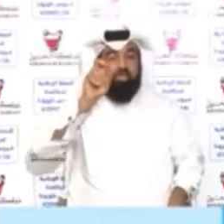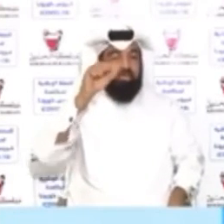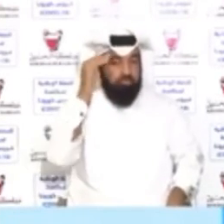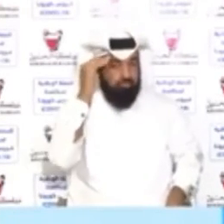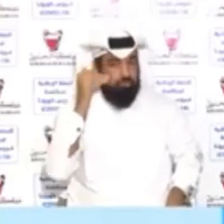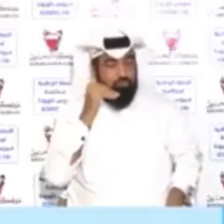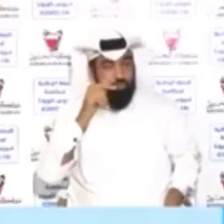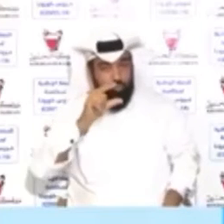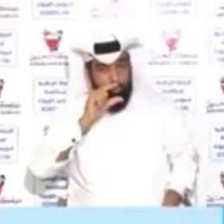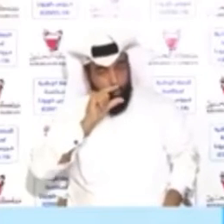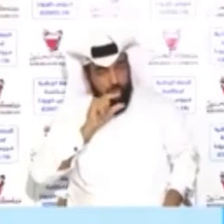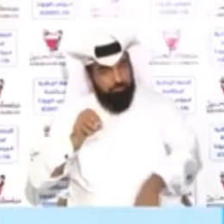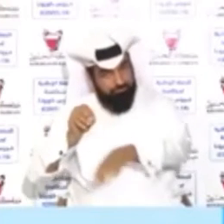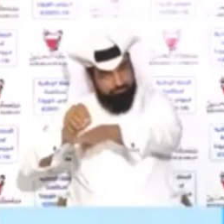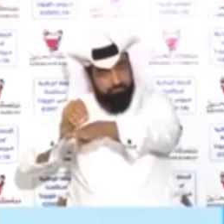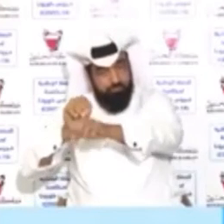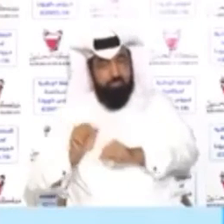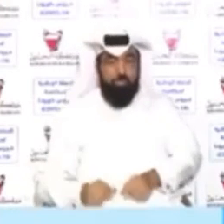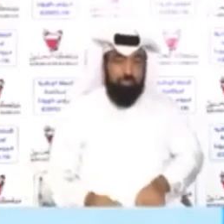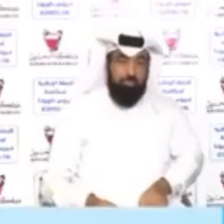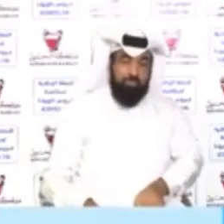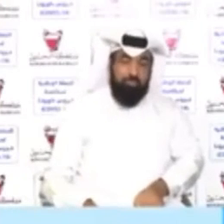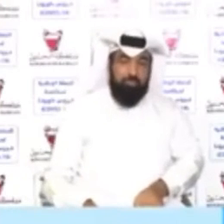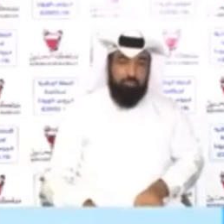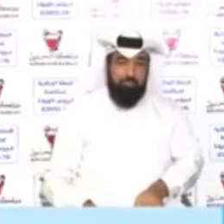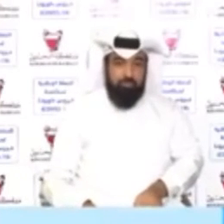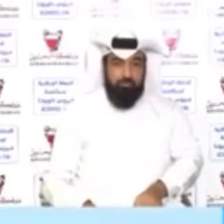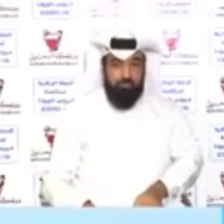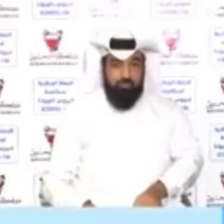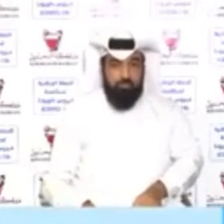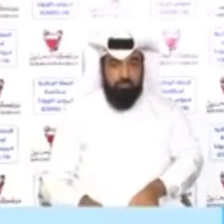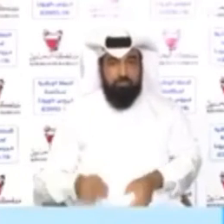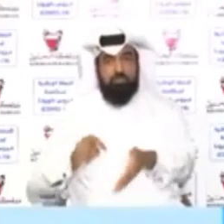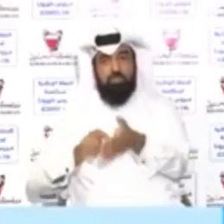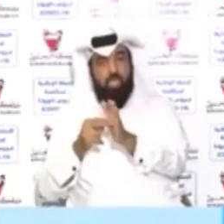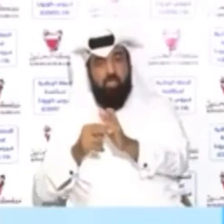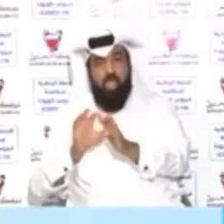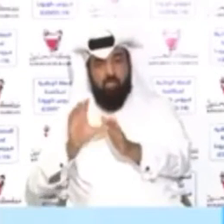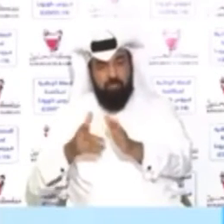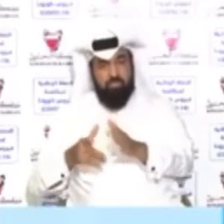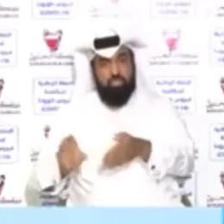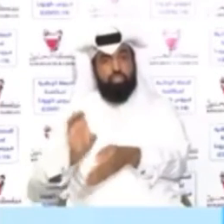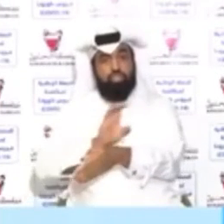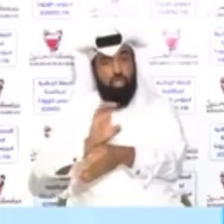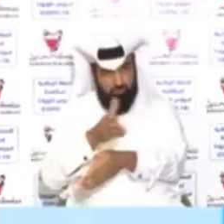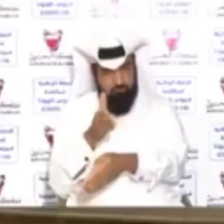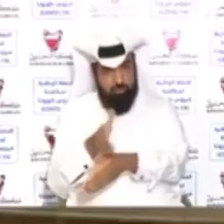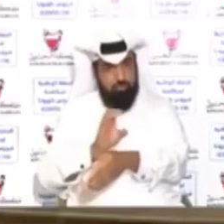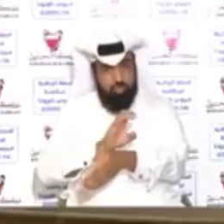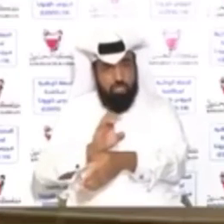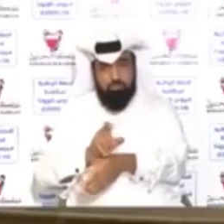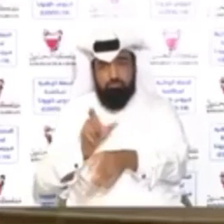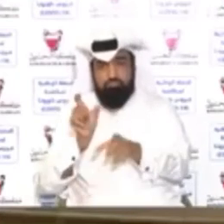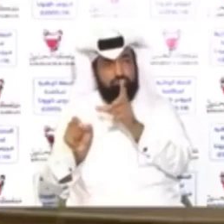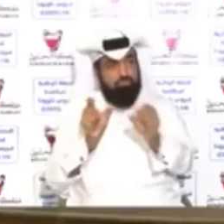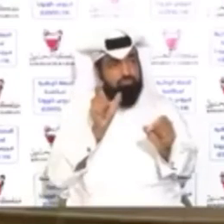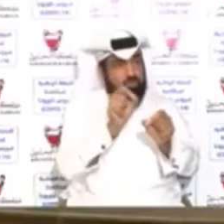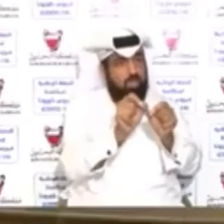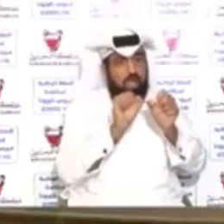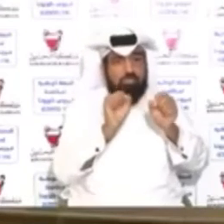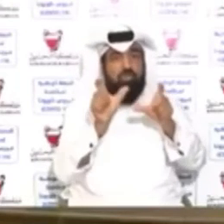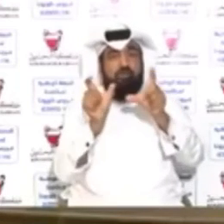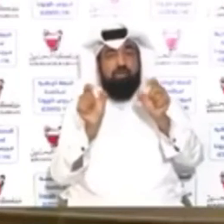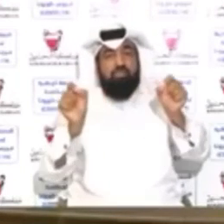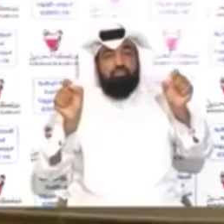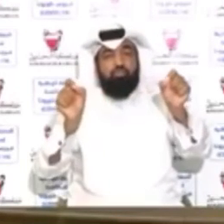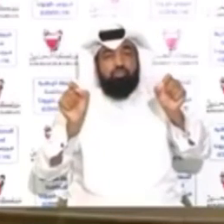لا يزال دواء هيدروكسي كلوروكين يستخدم في البحرين للمرضى المصابين بكوفيد 19؟ يعني